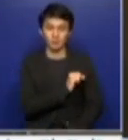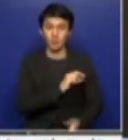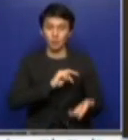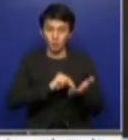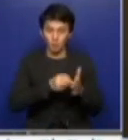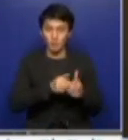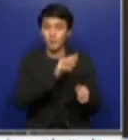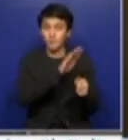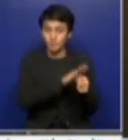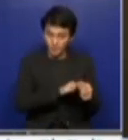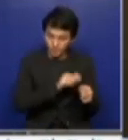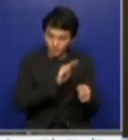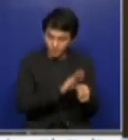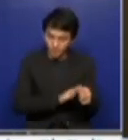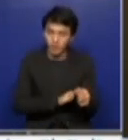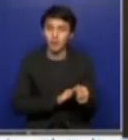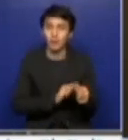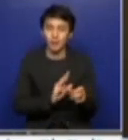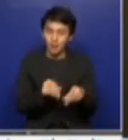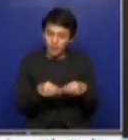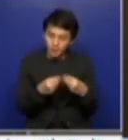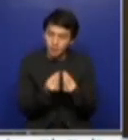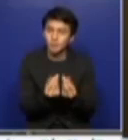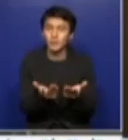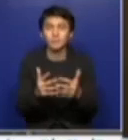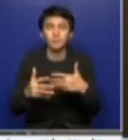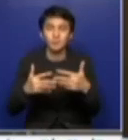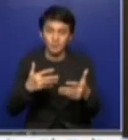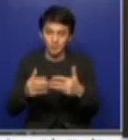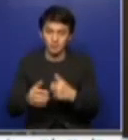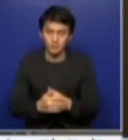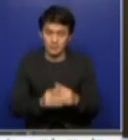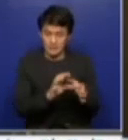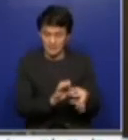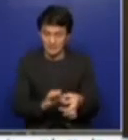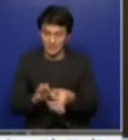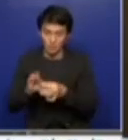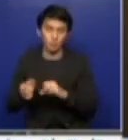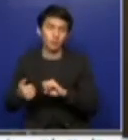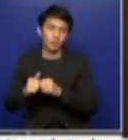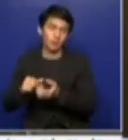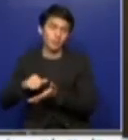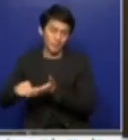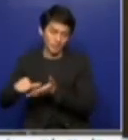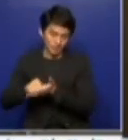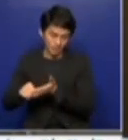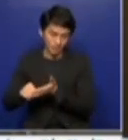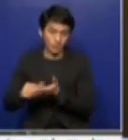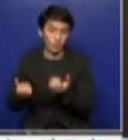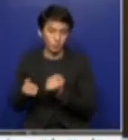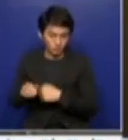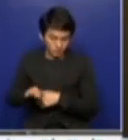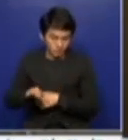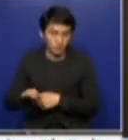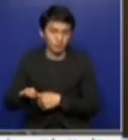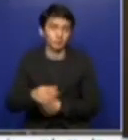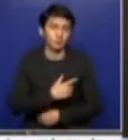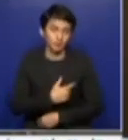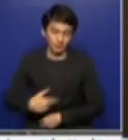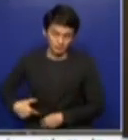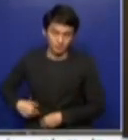อภัยมาแก้ไขปัญหาบ้านเมืองในปัจจุบันท่านประธานที่เคาร